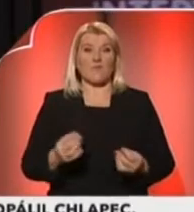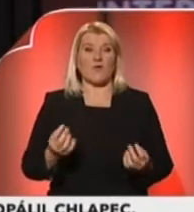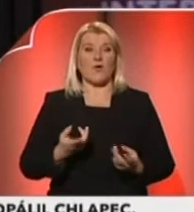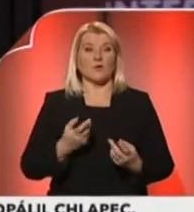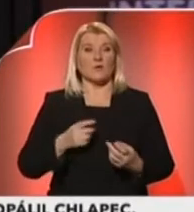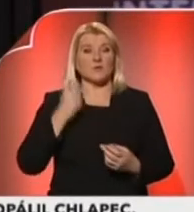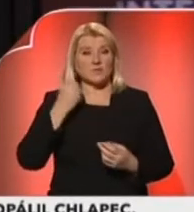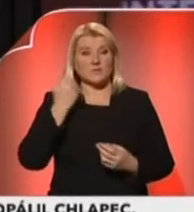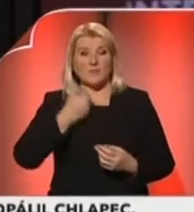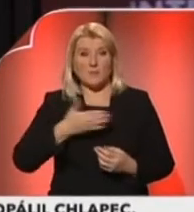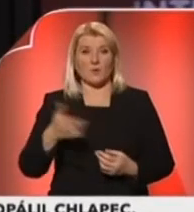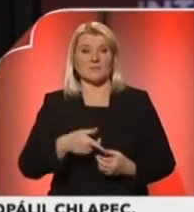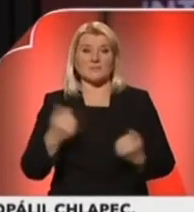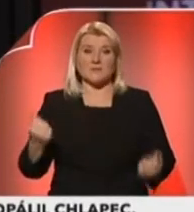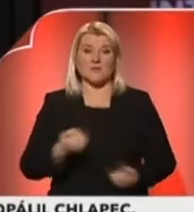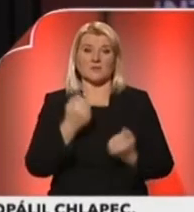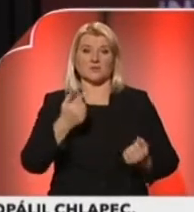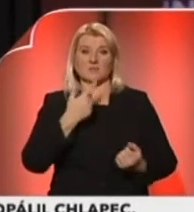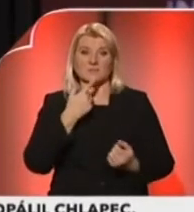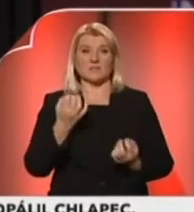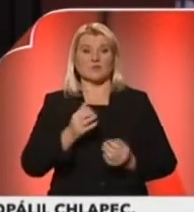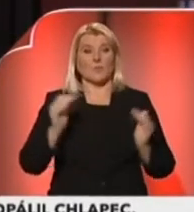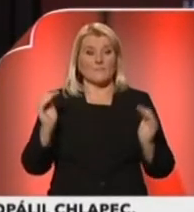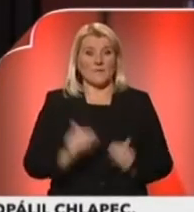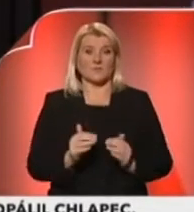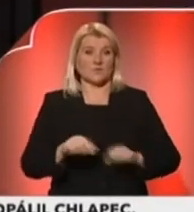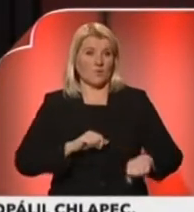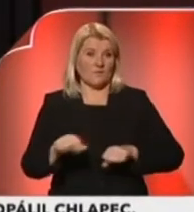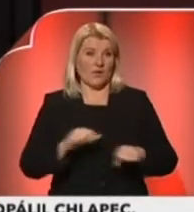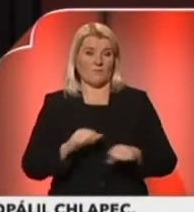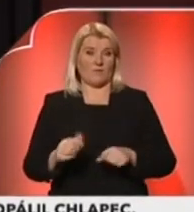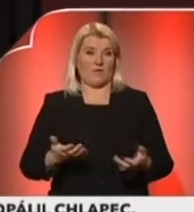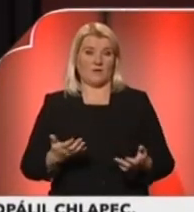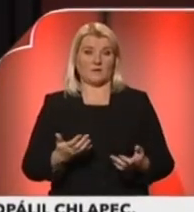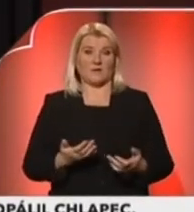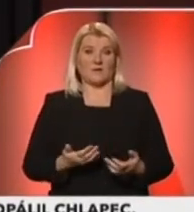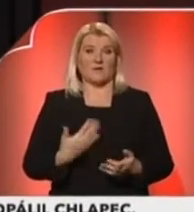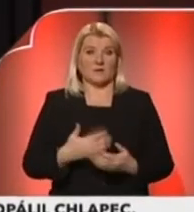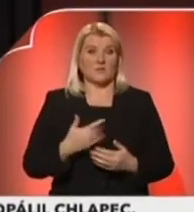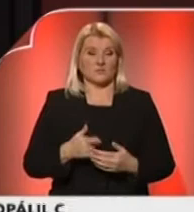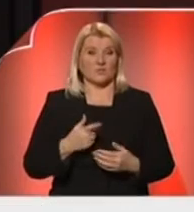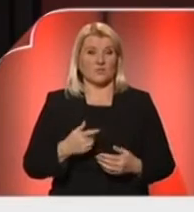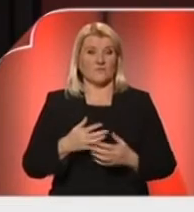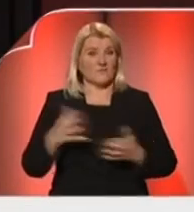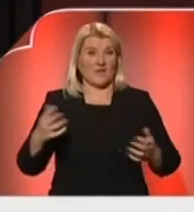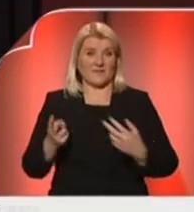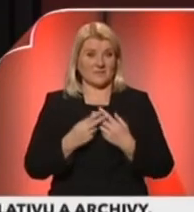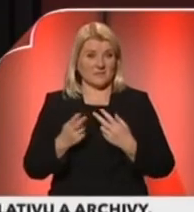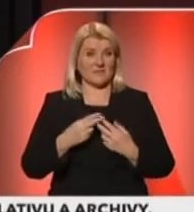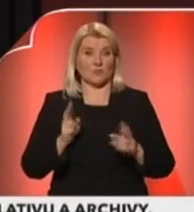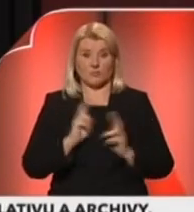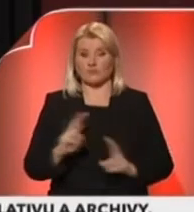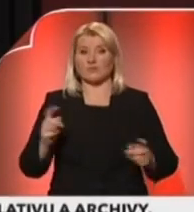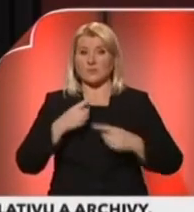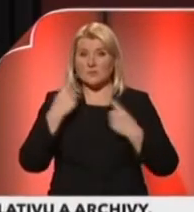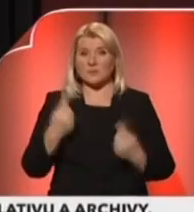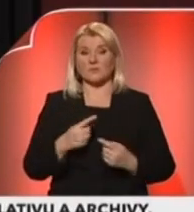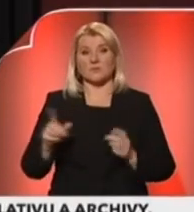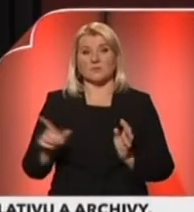snaha sociální demokracie jít do nějaké menšinové vlády, je obrovské riziko zkusit to třeba